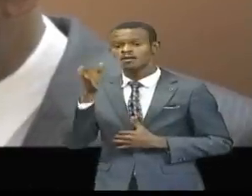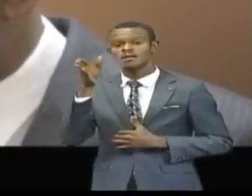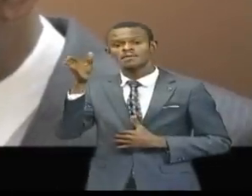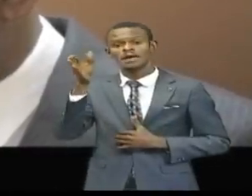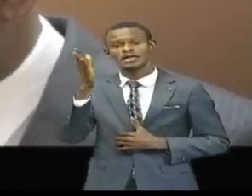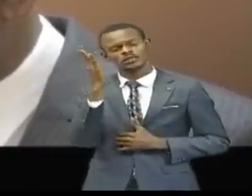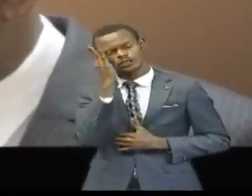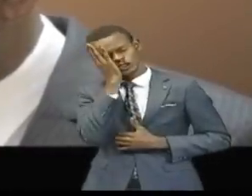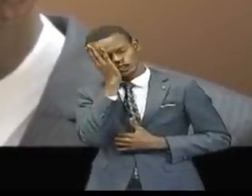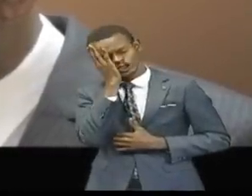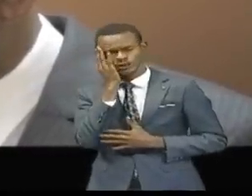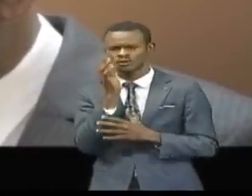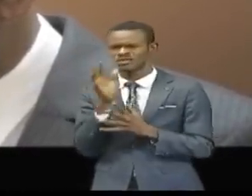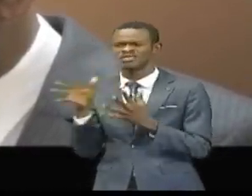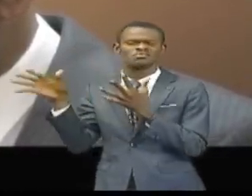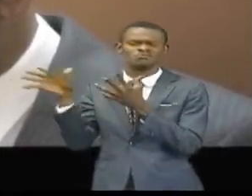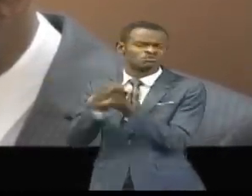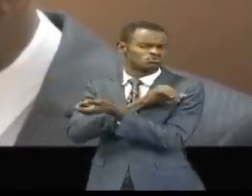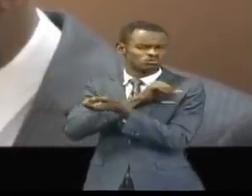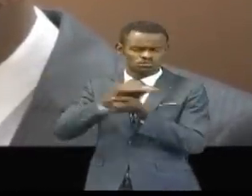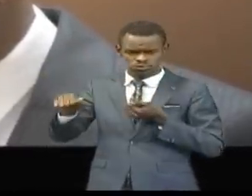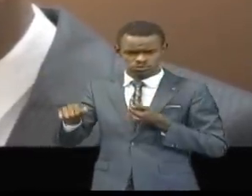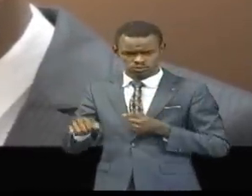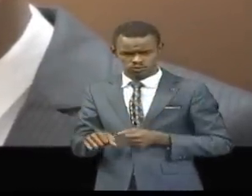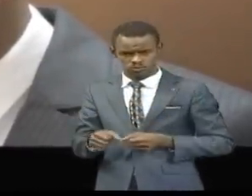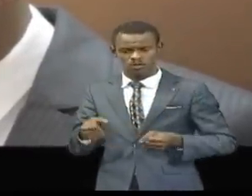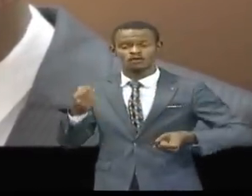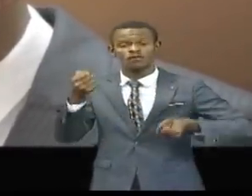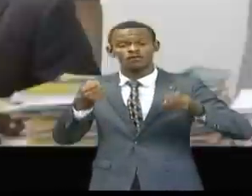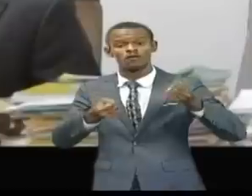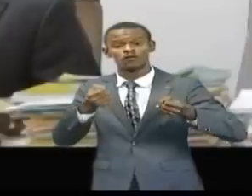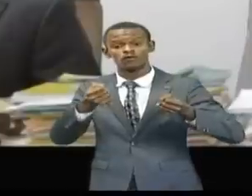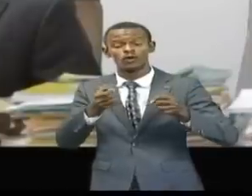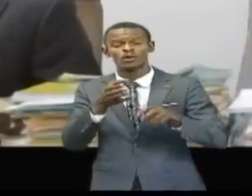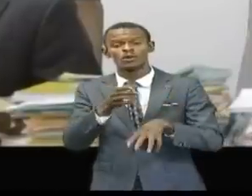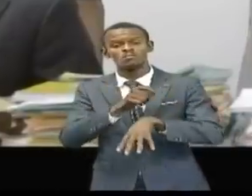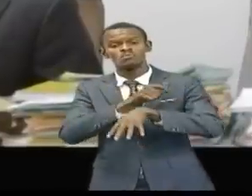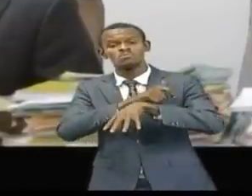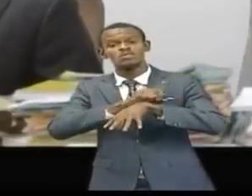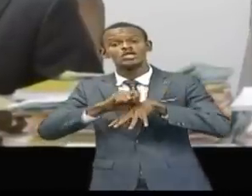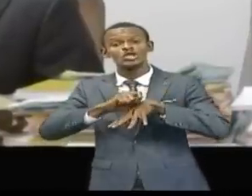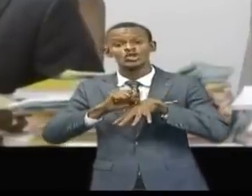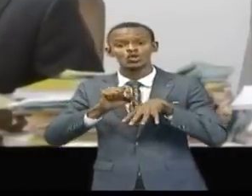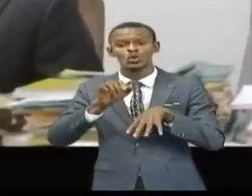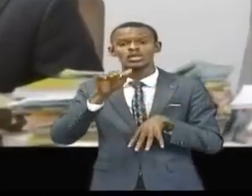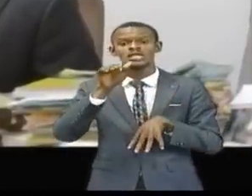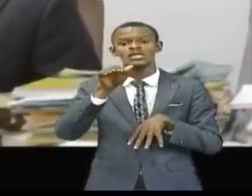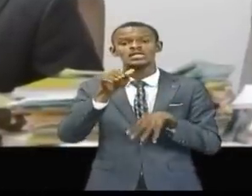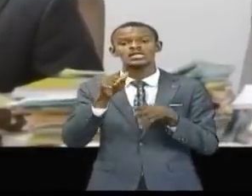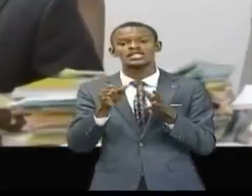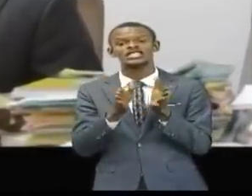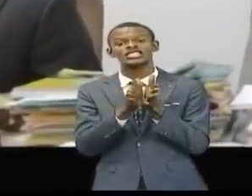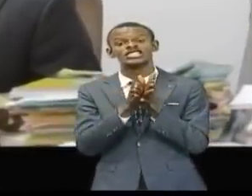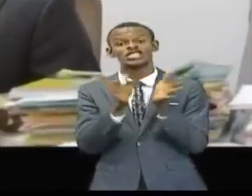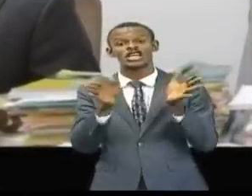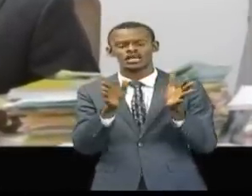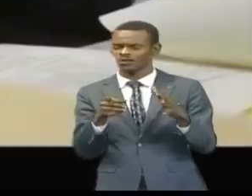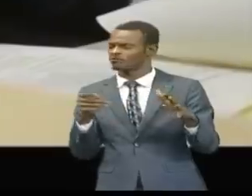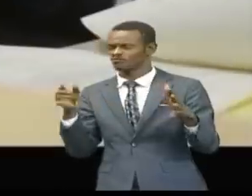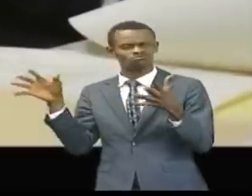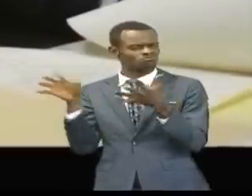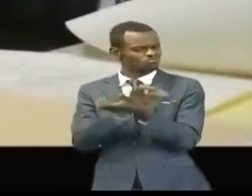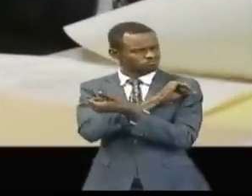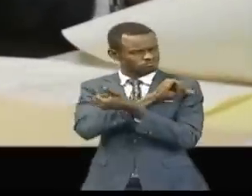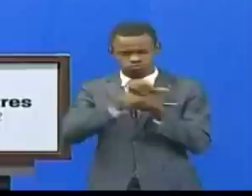date du 17 octobre 2022 pour protester contre la décision des autorités de les évacuer des dits